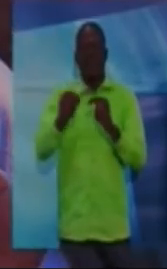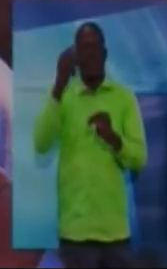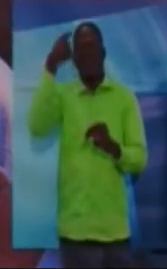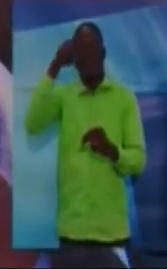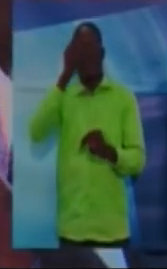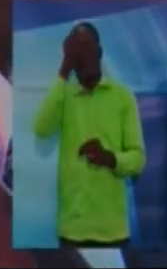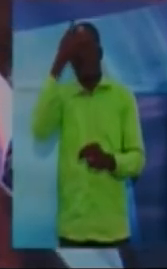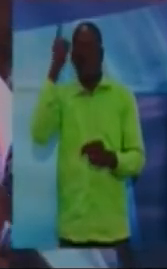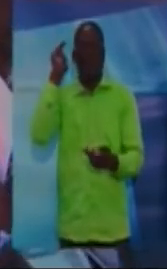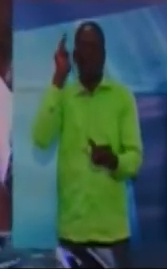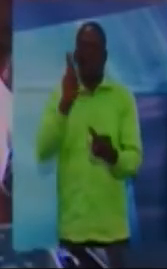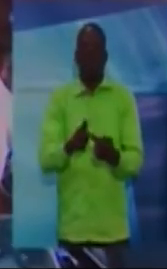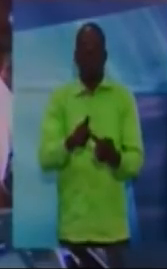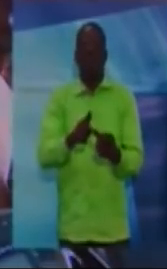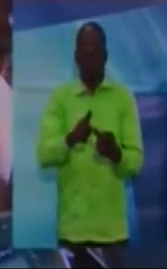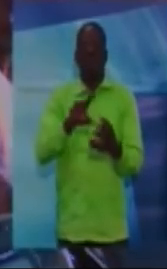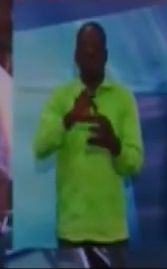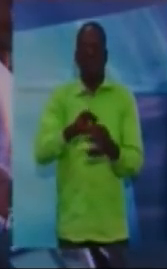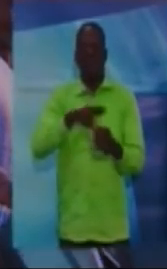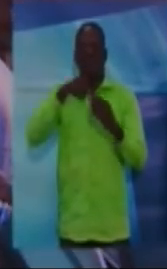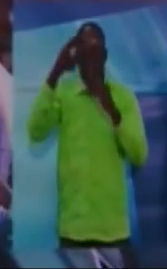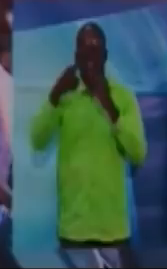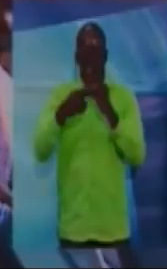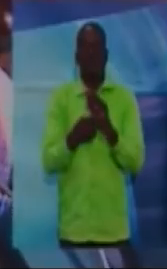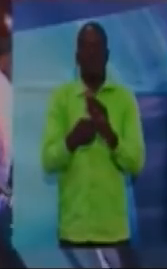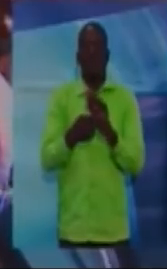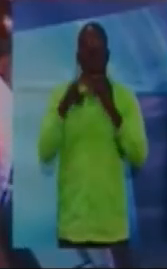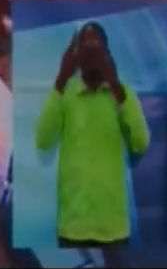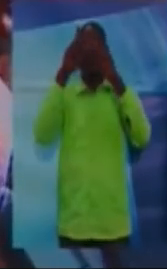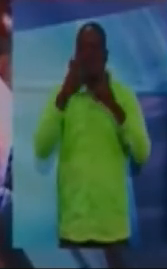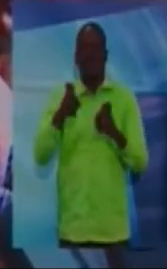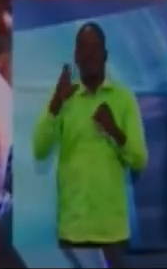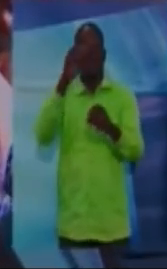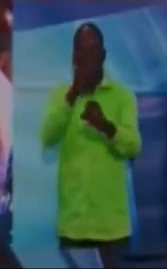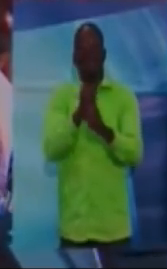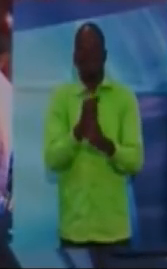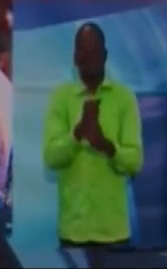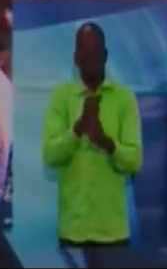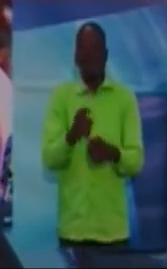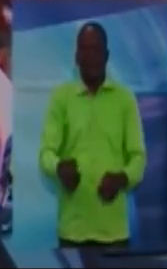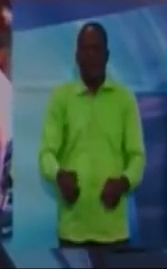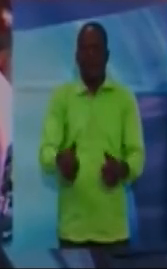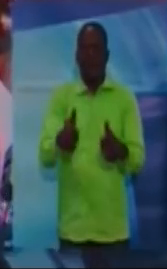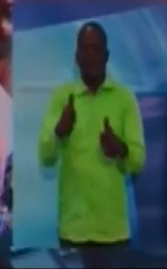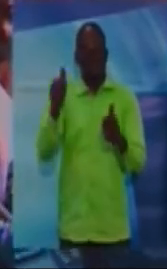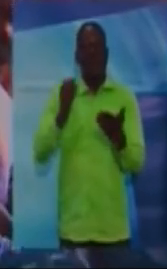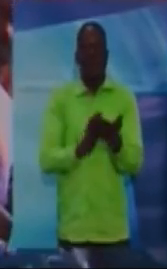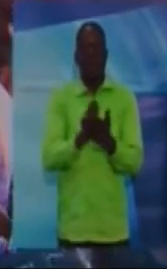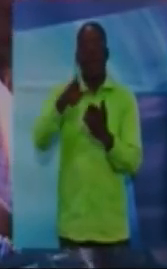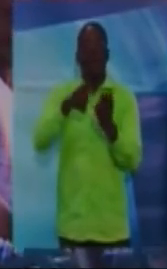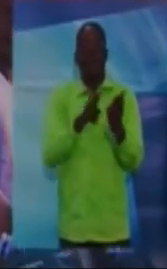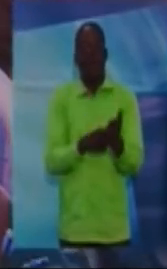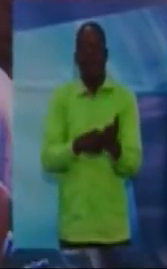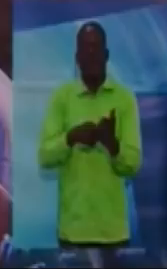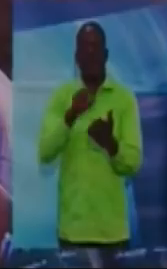et de fiabilité de nos résultats et de gagner aussi en rapidité par rapport donc aux délibérations.